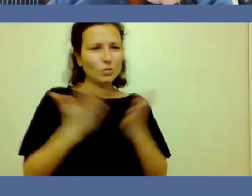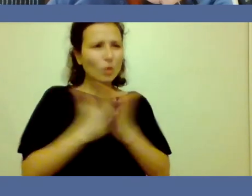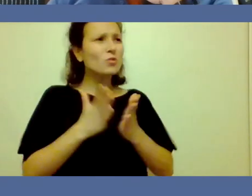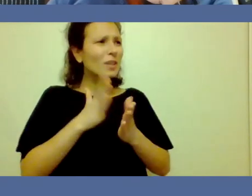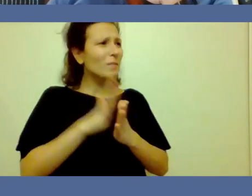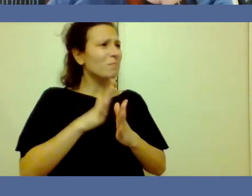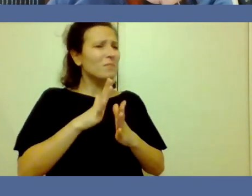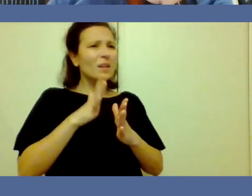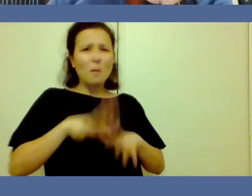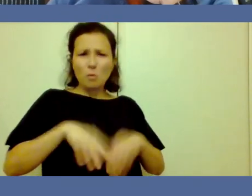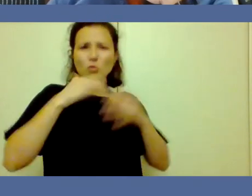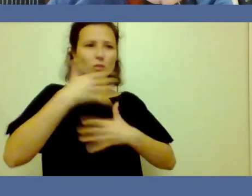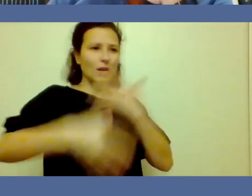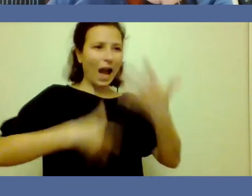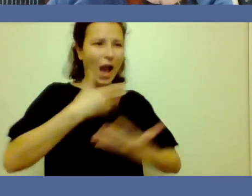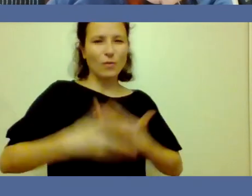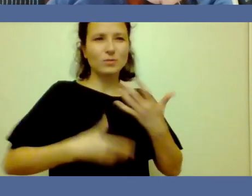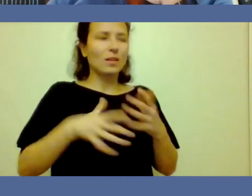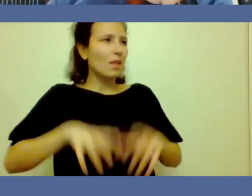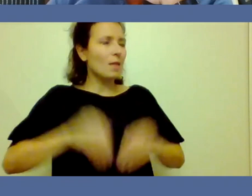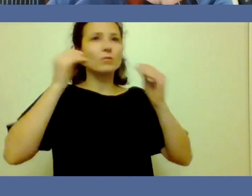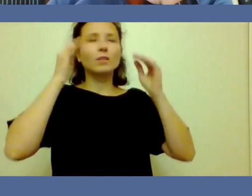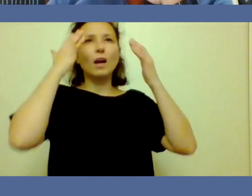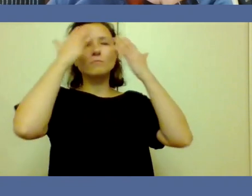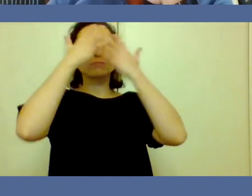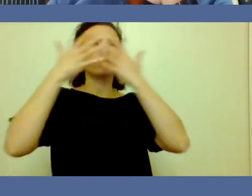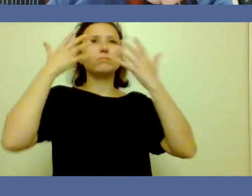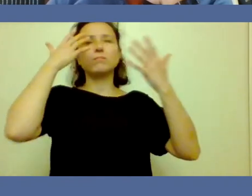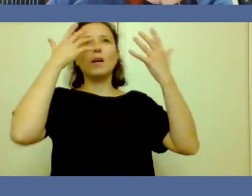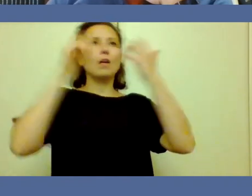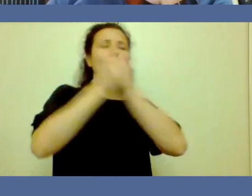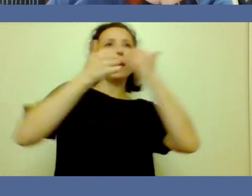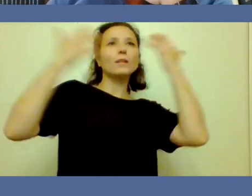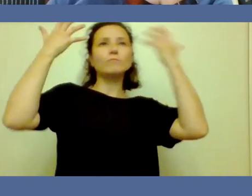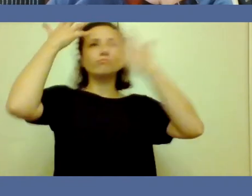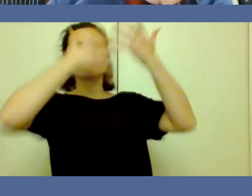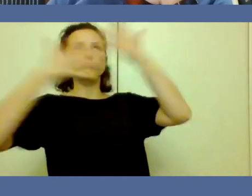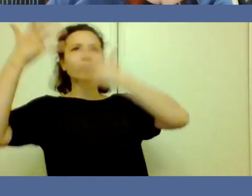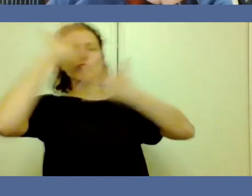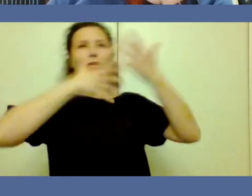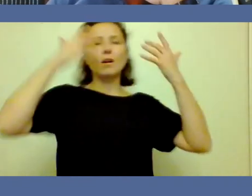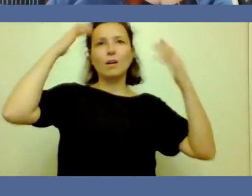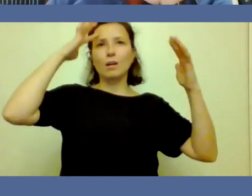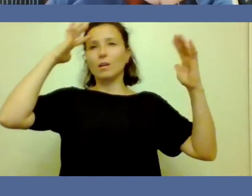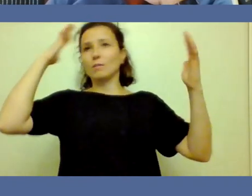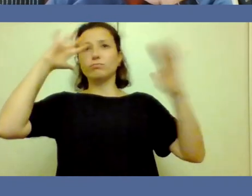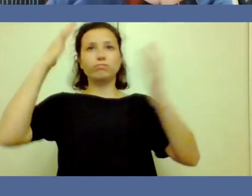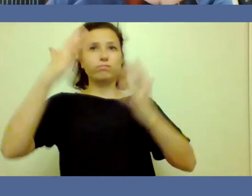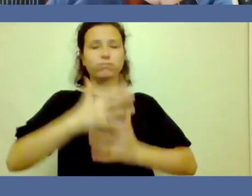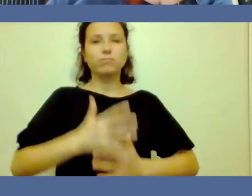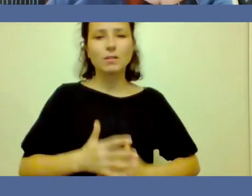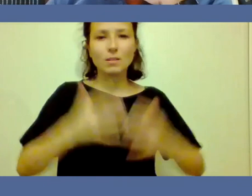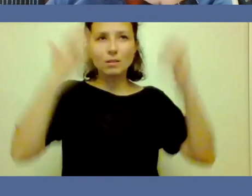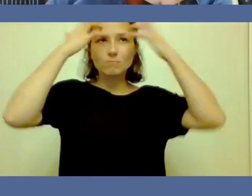Na początku jest po prostu taka absolutna mgła, wirówka danych, masa krytyczna, która po prostu no,